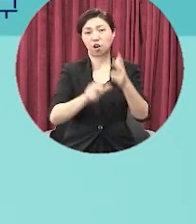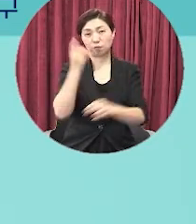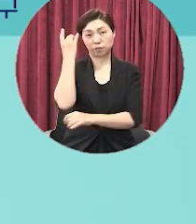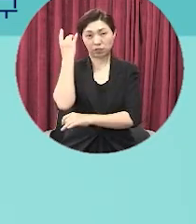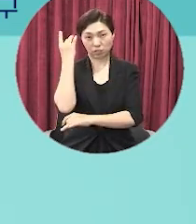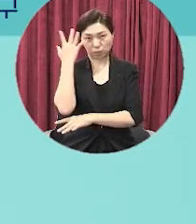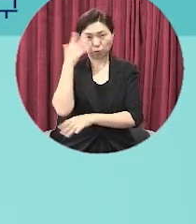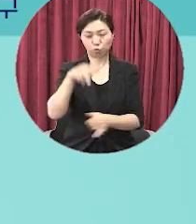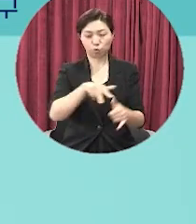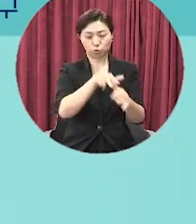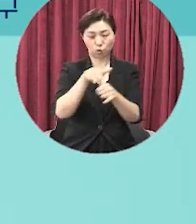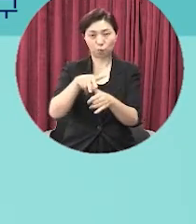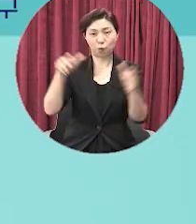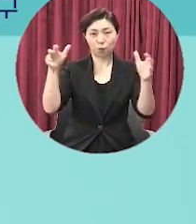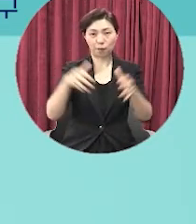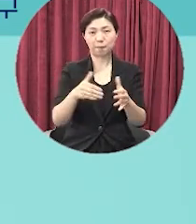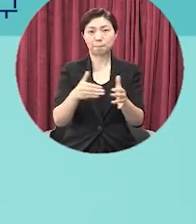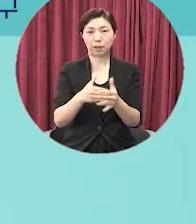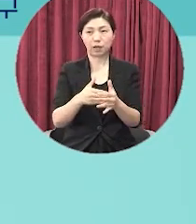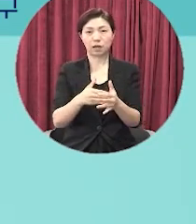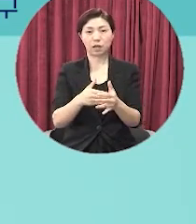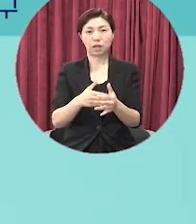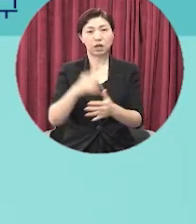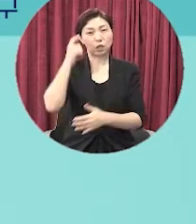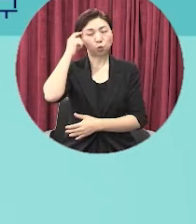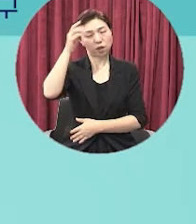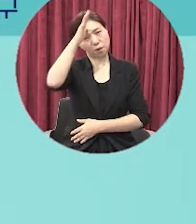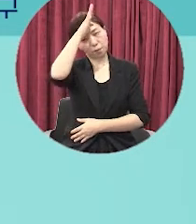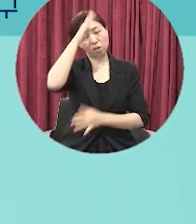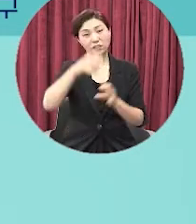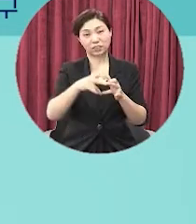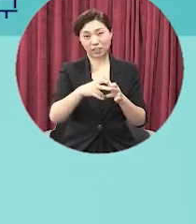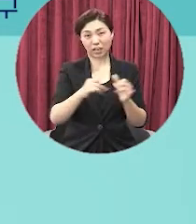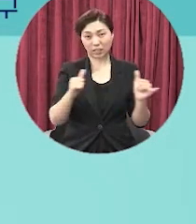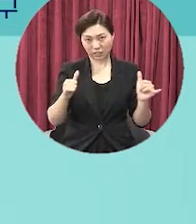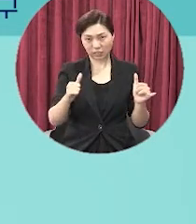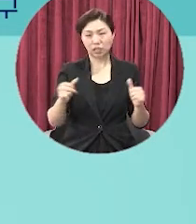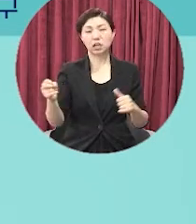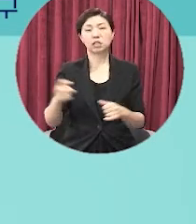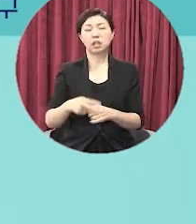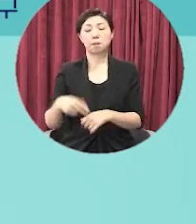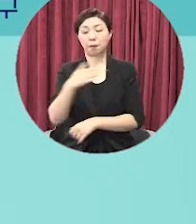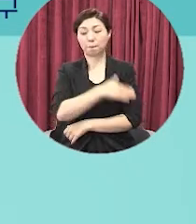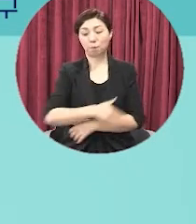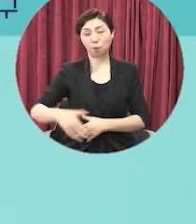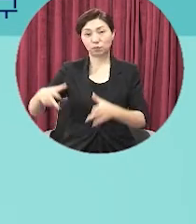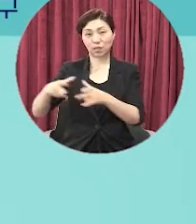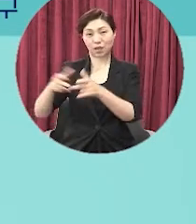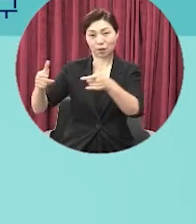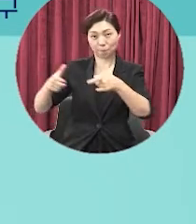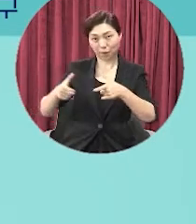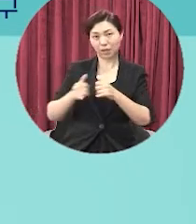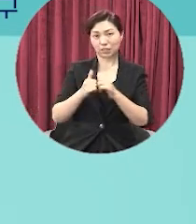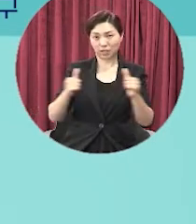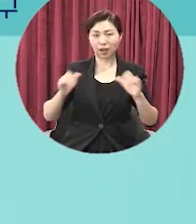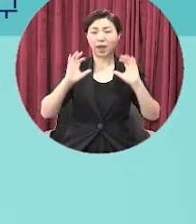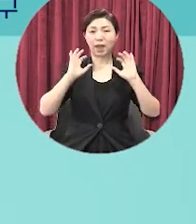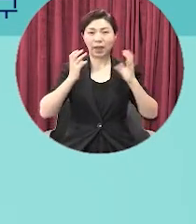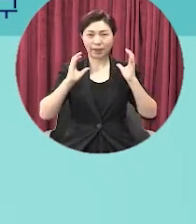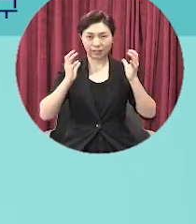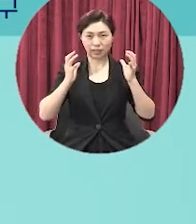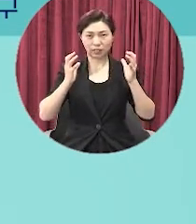수집하게 되었습니다 그 태상은 뇌병변 혹은 지체 장애 진단을 받은 0에서 18세 이아이 수화 청소년을 대상으로